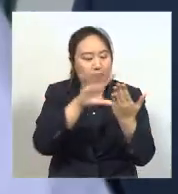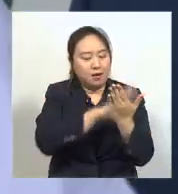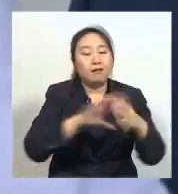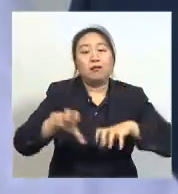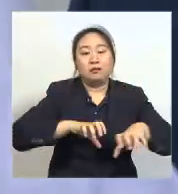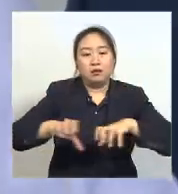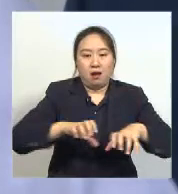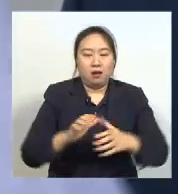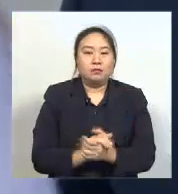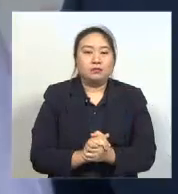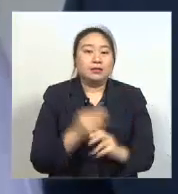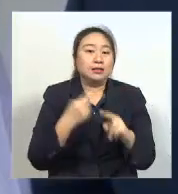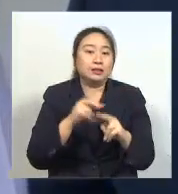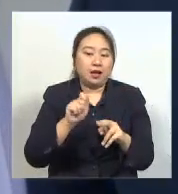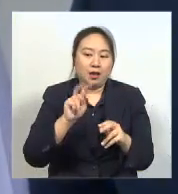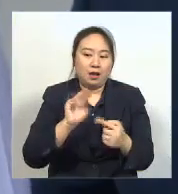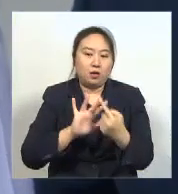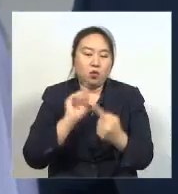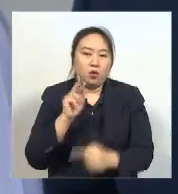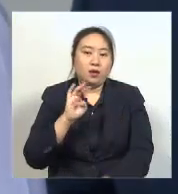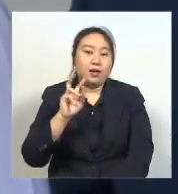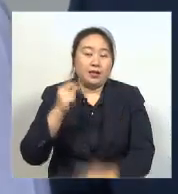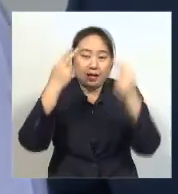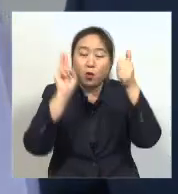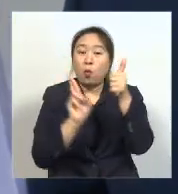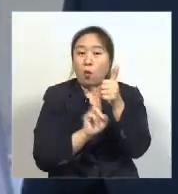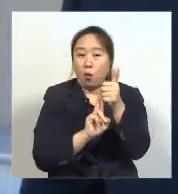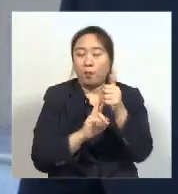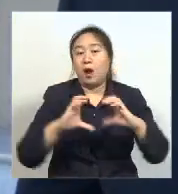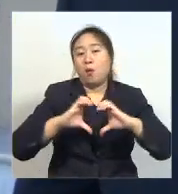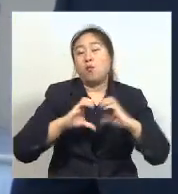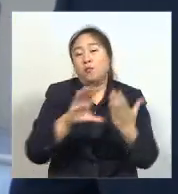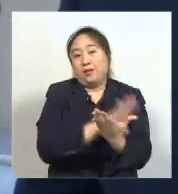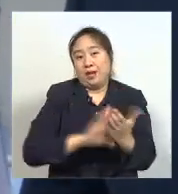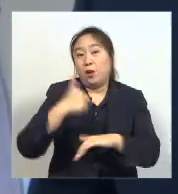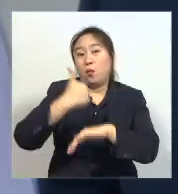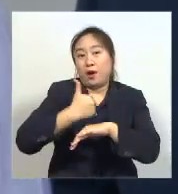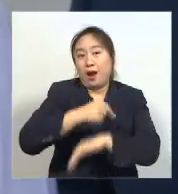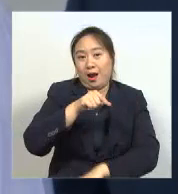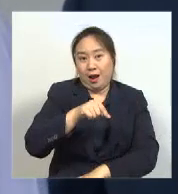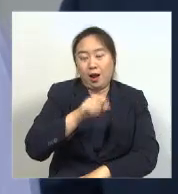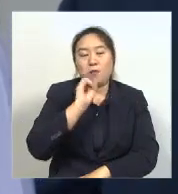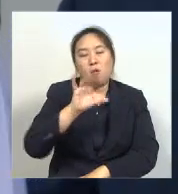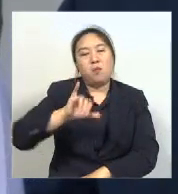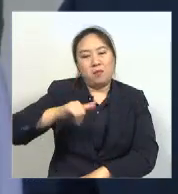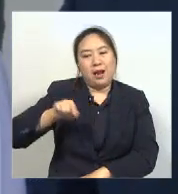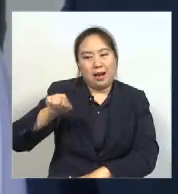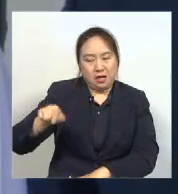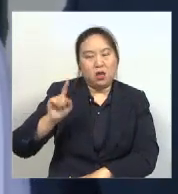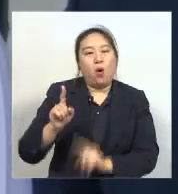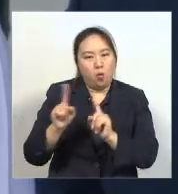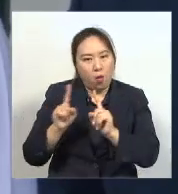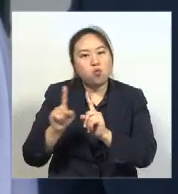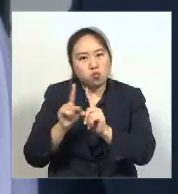วนะครับนายอนุทินชาญวีรกุลรองนายกรัฐมนตรีในฐานะหัวหน้าพรรคภูมิใจไทยมองว่าเรื่องดังกล่าวอาจต้องมีการพูดคุ